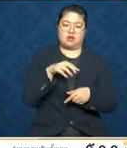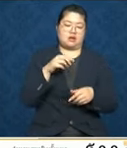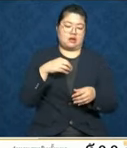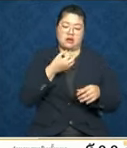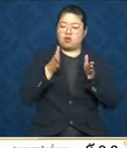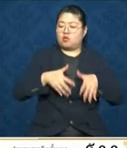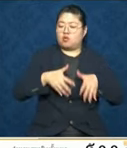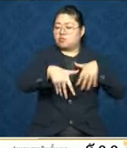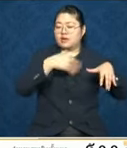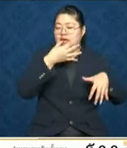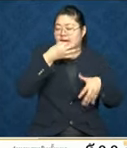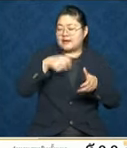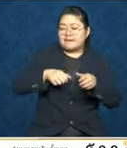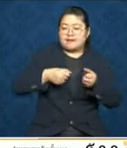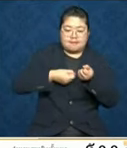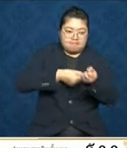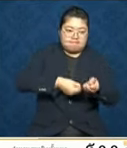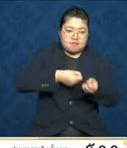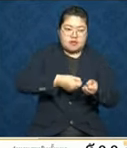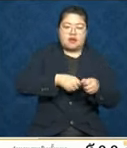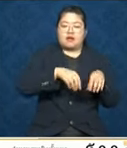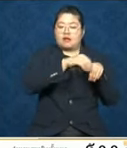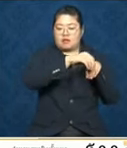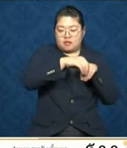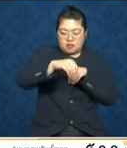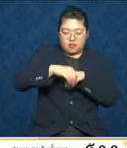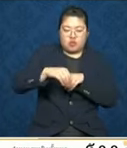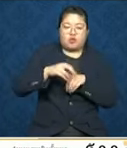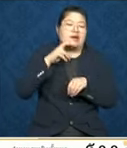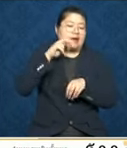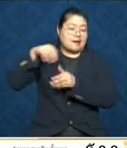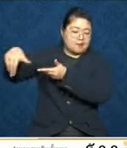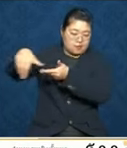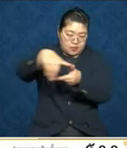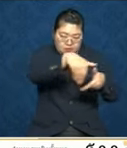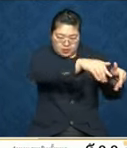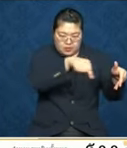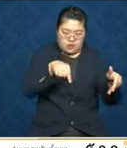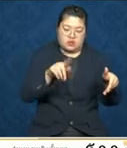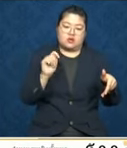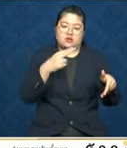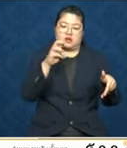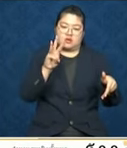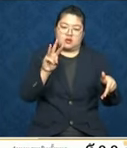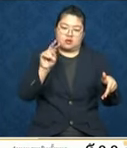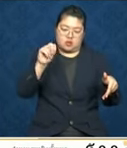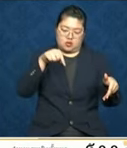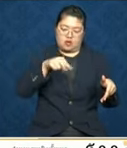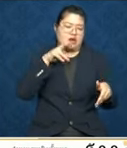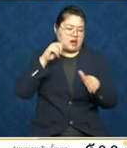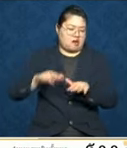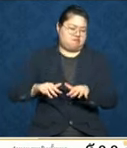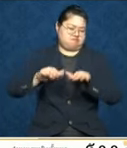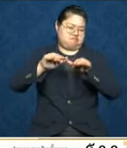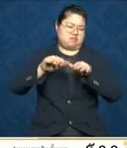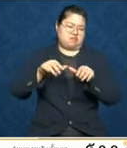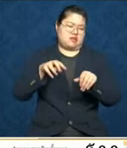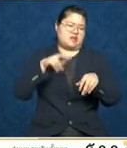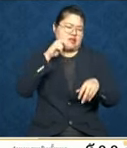รรมมีห้วยลำทวนเป็นแหล่งเก็บกักน้ำห้วยลำทวนก็ไม่สามารถเก็บกักน้ำได้เนื่อง